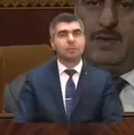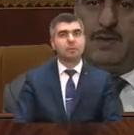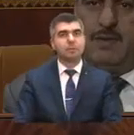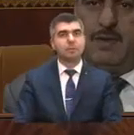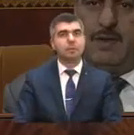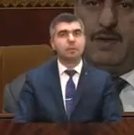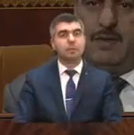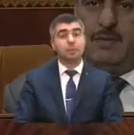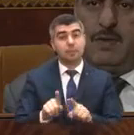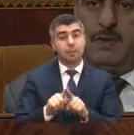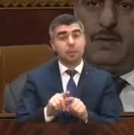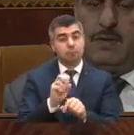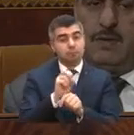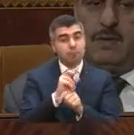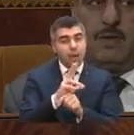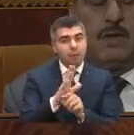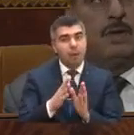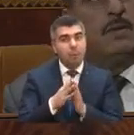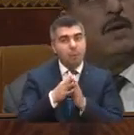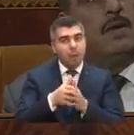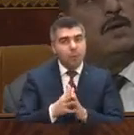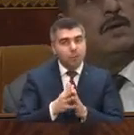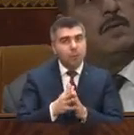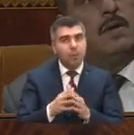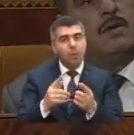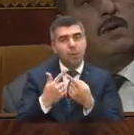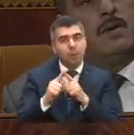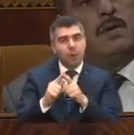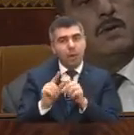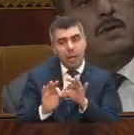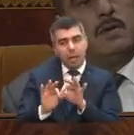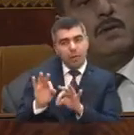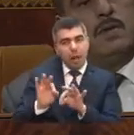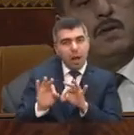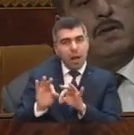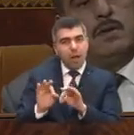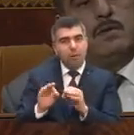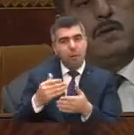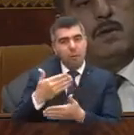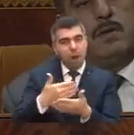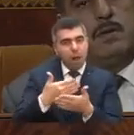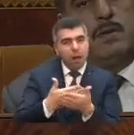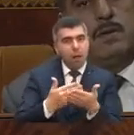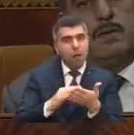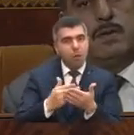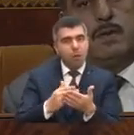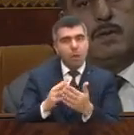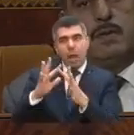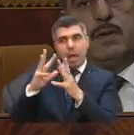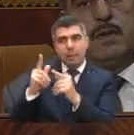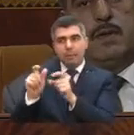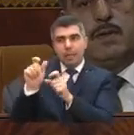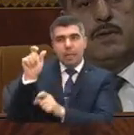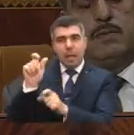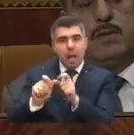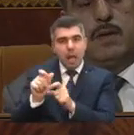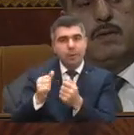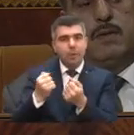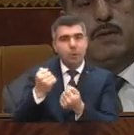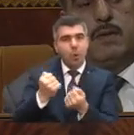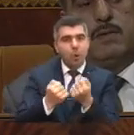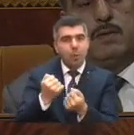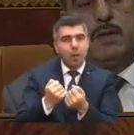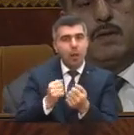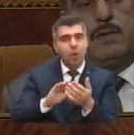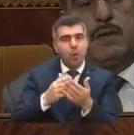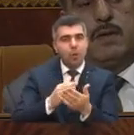عملية الرحلات البحرية ما كتنحصرش في الإجراءات الإدارية والأرقام الجافة لعدد المسافرين والعربات وجهود مؤسسة